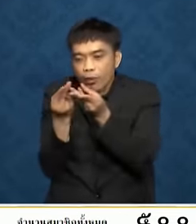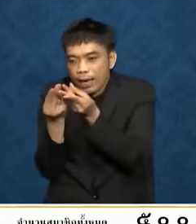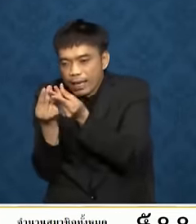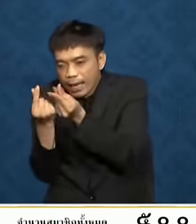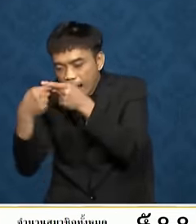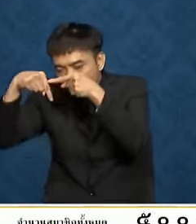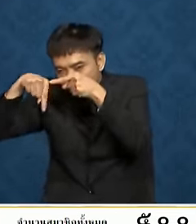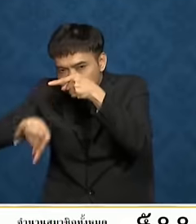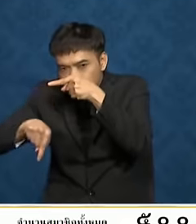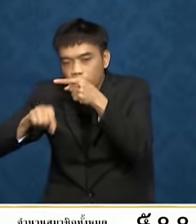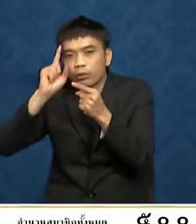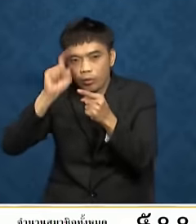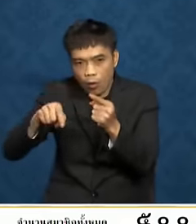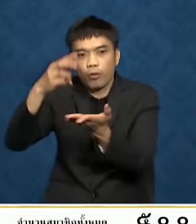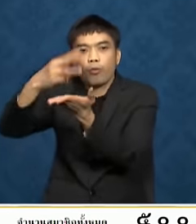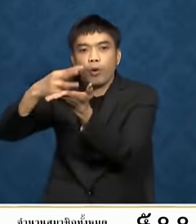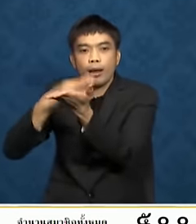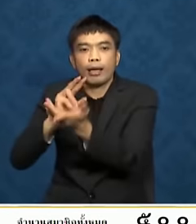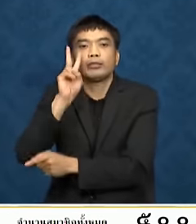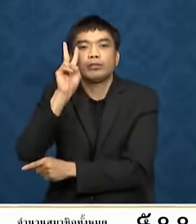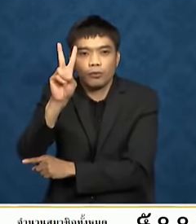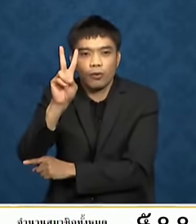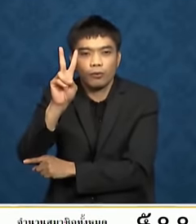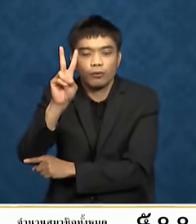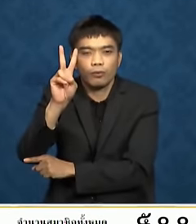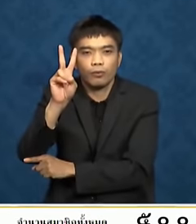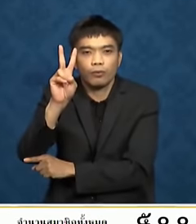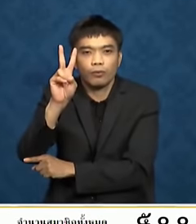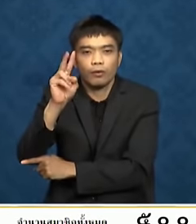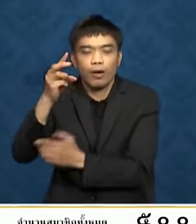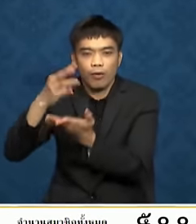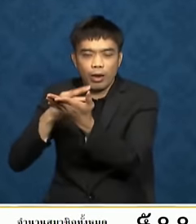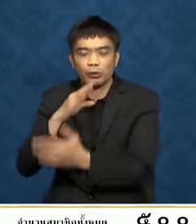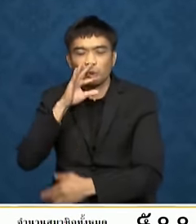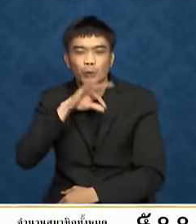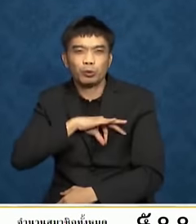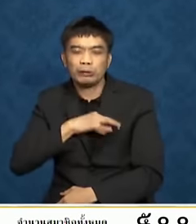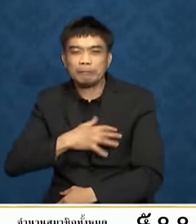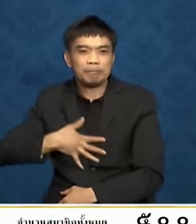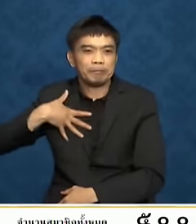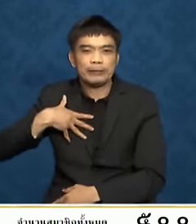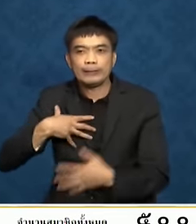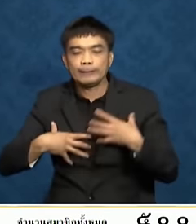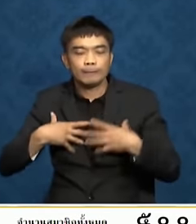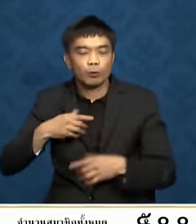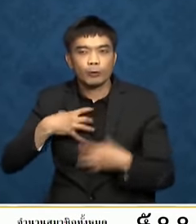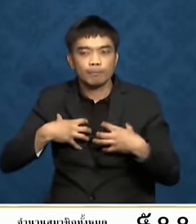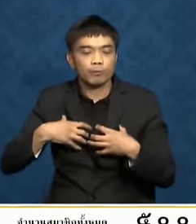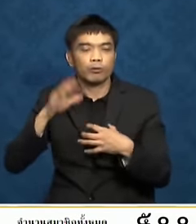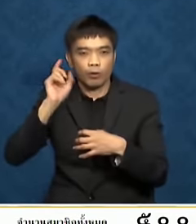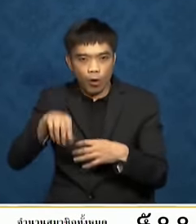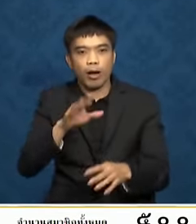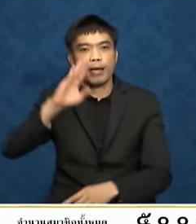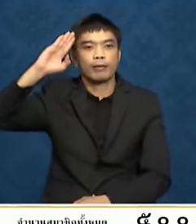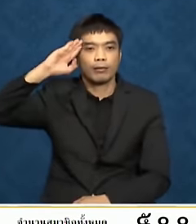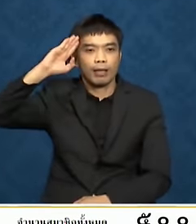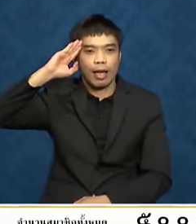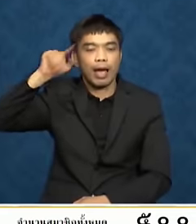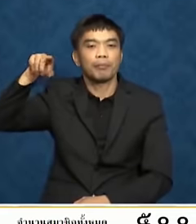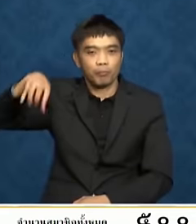เนี่ยยกไปวาระที่ 2หรือถ้ายังไม่สบายใจก็จะให้ทางกองทัพเขชี้แจงนะครับก็เอาเป็นว่า